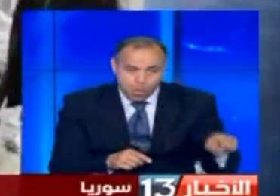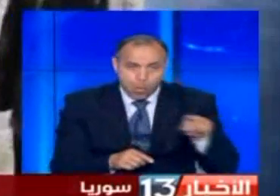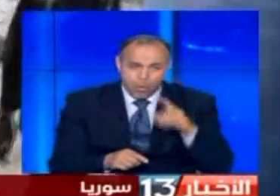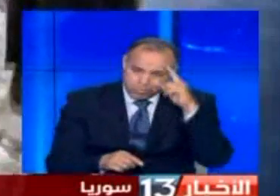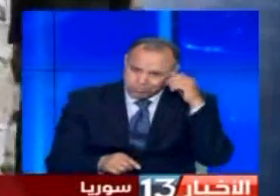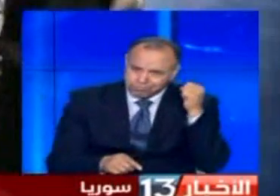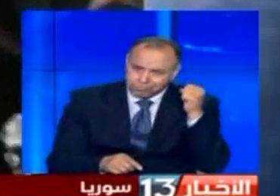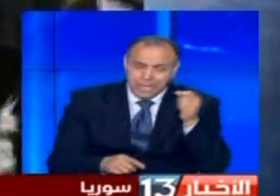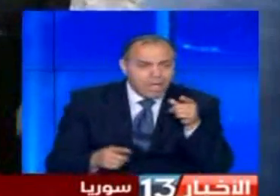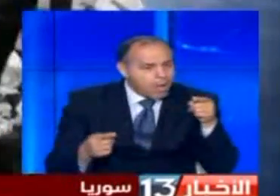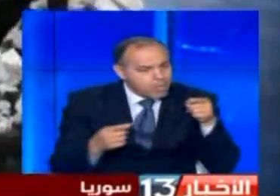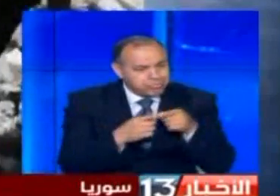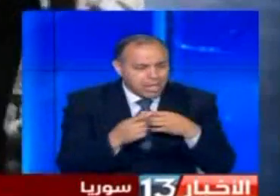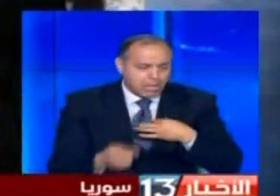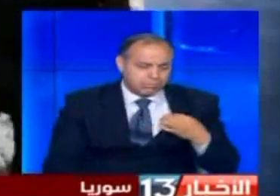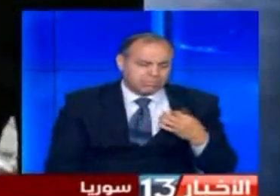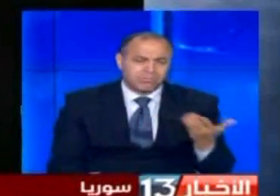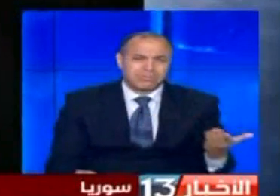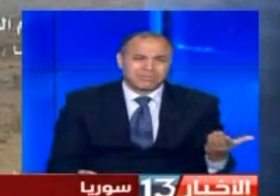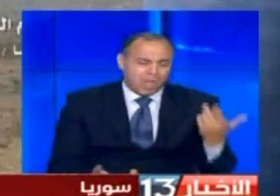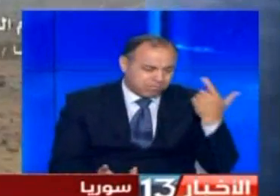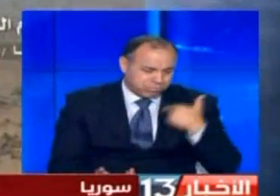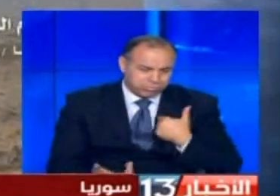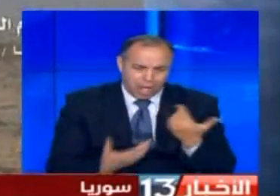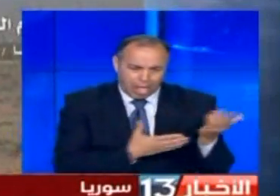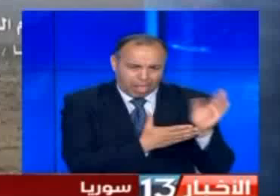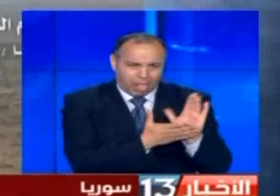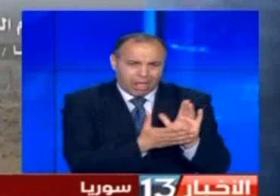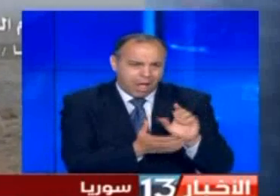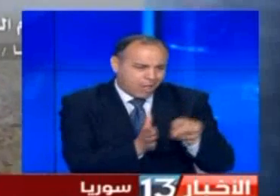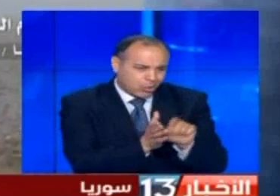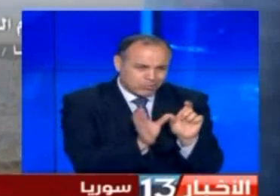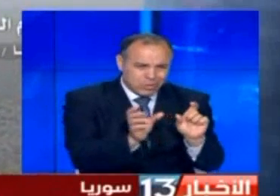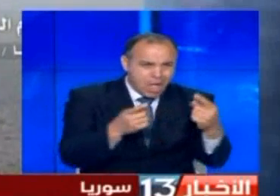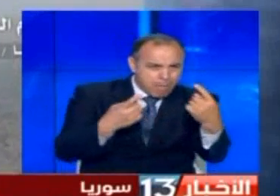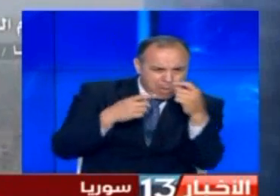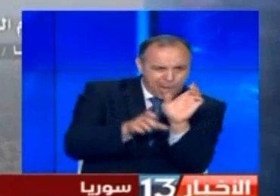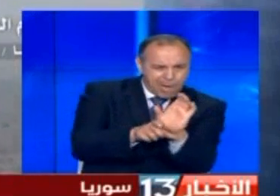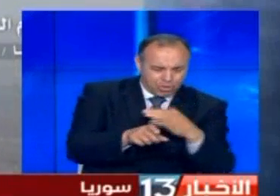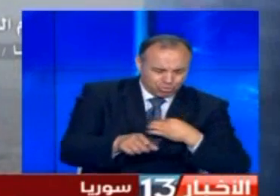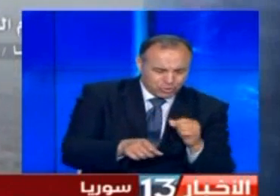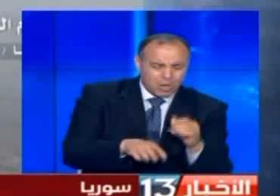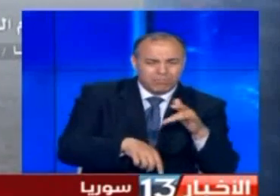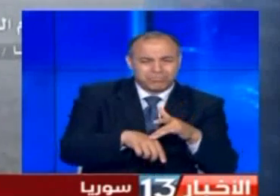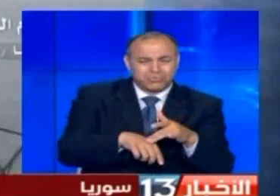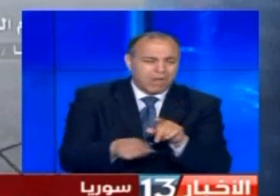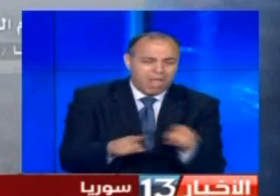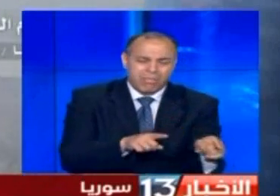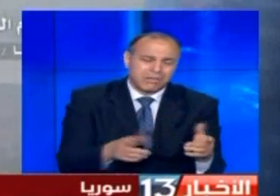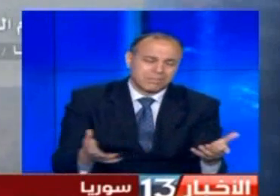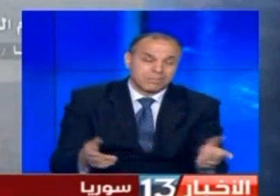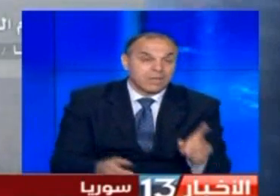المتشددين يستهدفون المدنيين ويستخدمونهم دروعا بشريه ما يحول دون تجنب وقوع اصابات بين